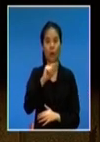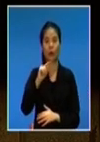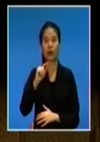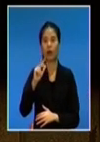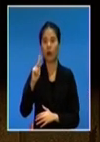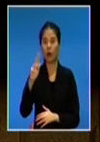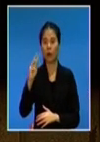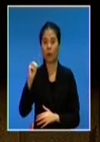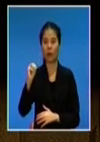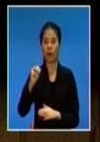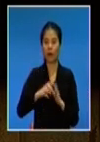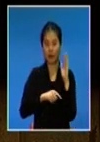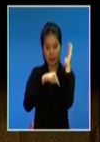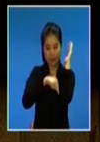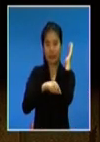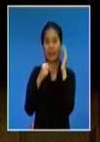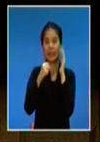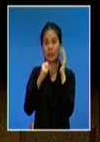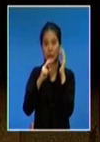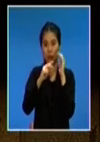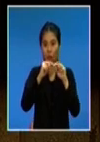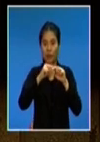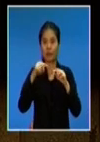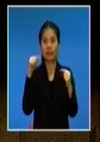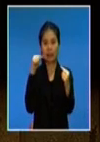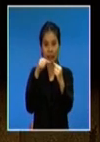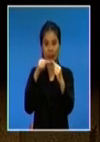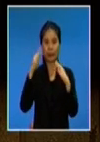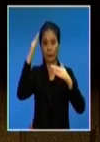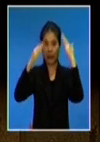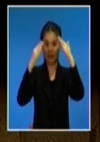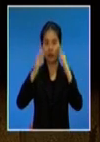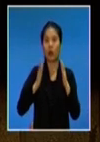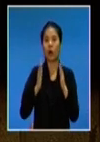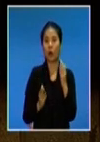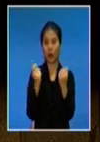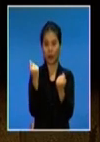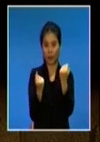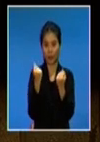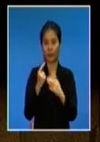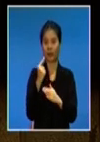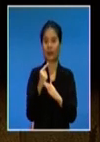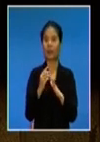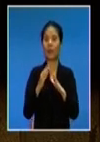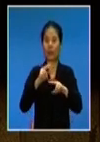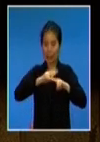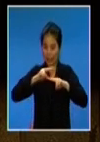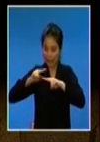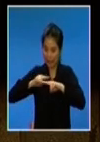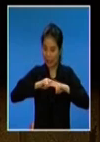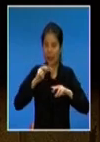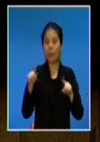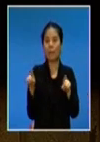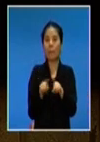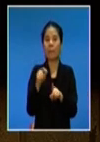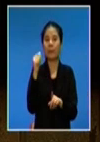กประดังเมซา12กิโลเข้าเขตมาเลเซียคนขับคนเดิมรถคันเดิมผู้โดยสารเดิมคน